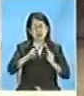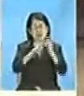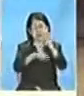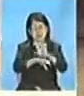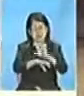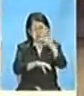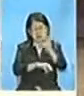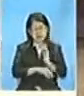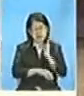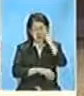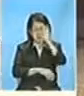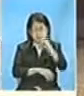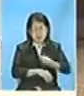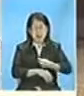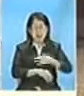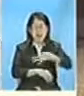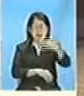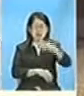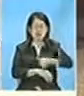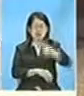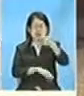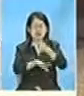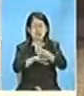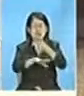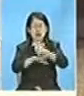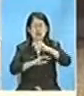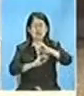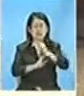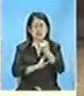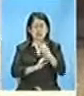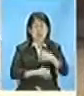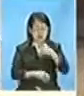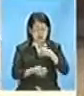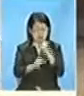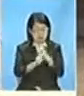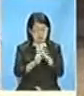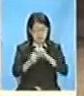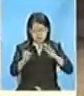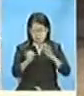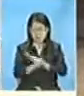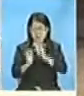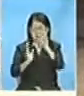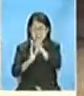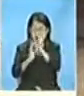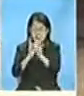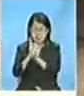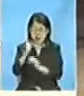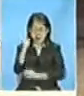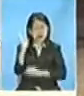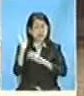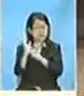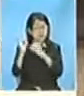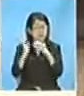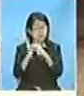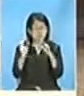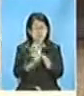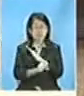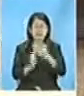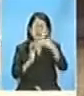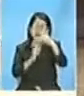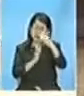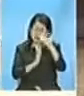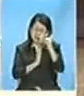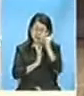ได้ผมรับราชการมาครบหมดทุกภาคของประเทศไทยไม่ว่าจะเป็นภาคเห